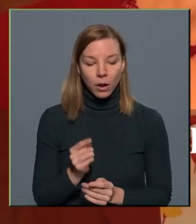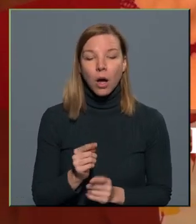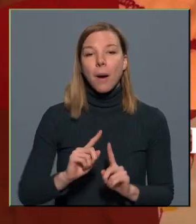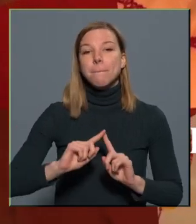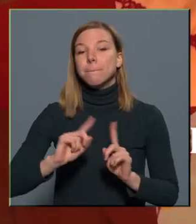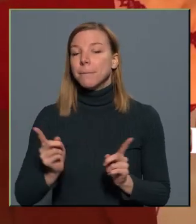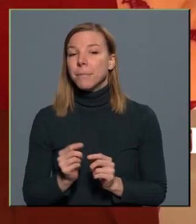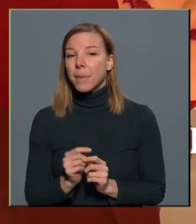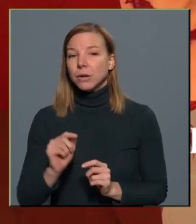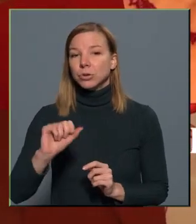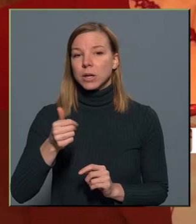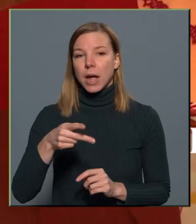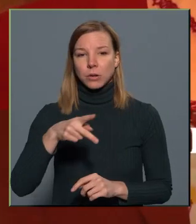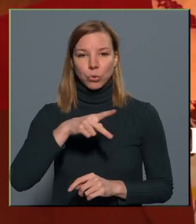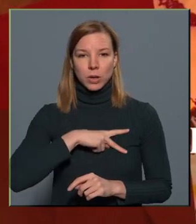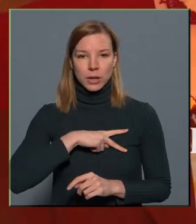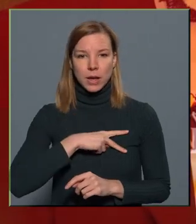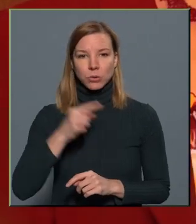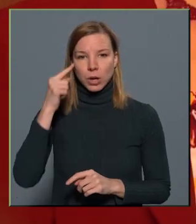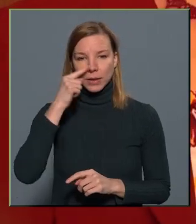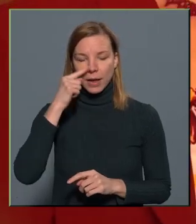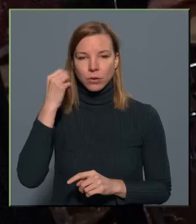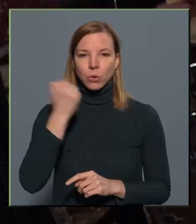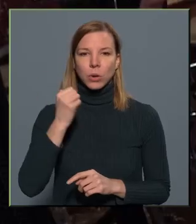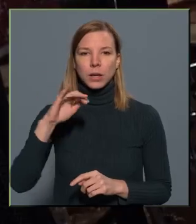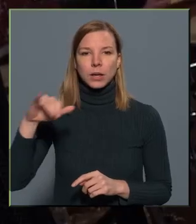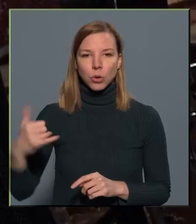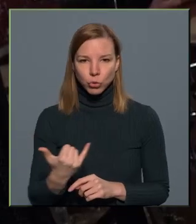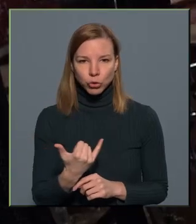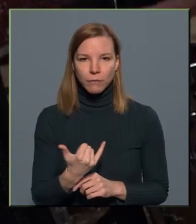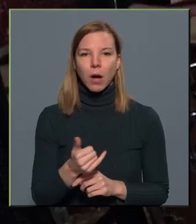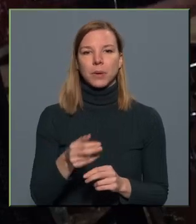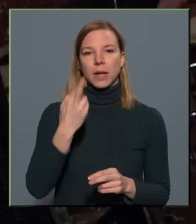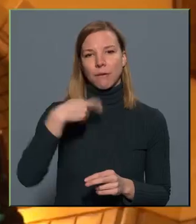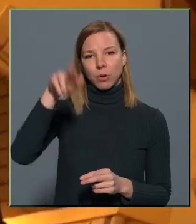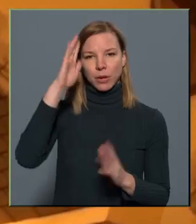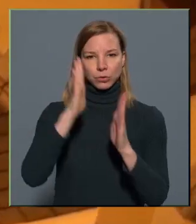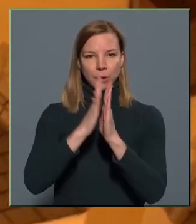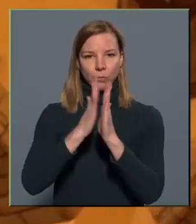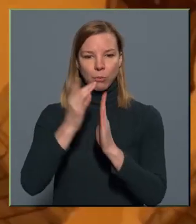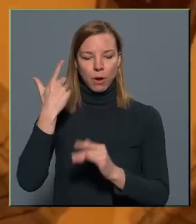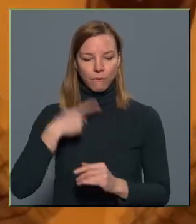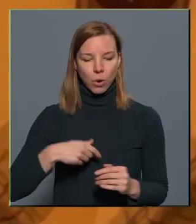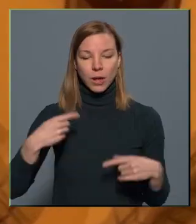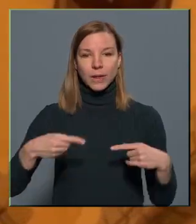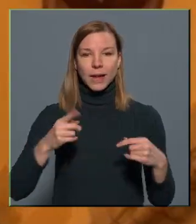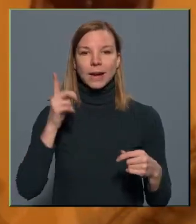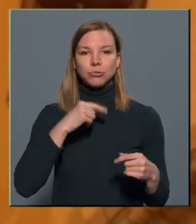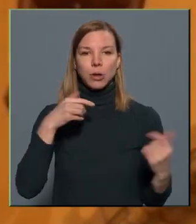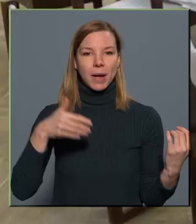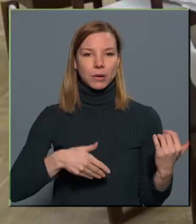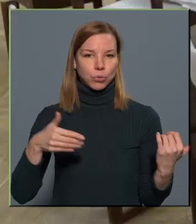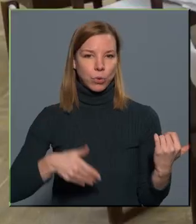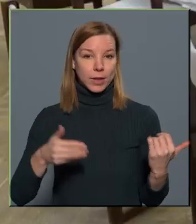A református templomban tartott Szekeres Tamás koncert ihlette meg. Maximalista vagyok, ez a bajom, hogy itt például ebben